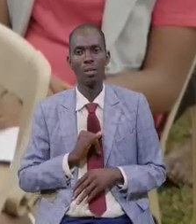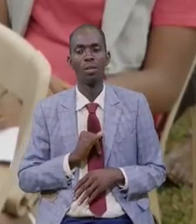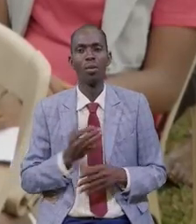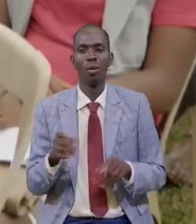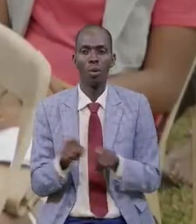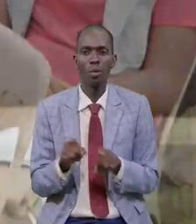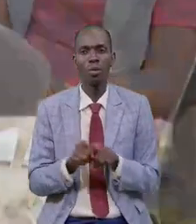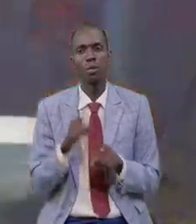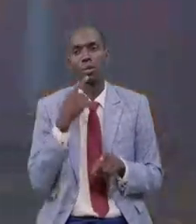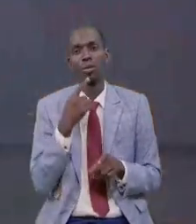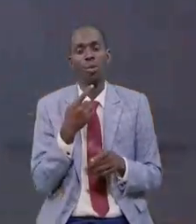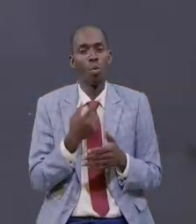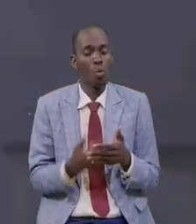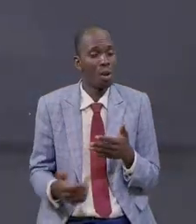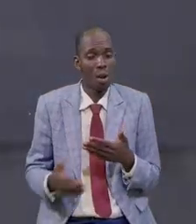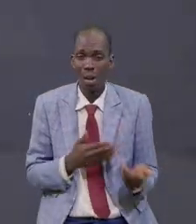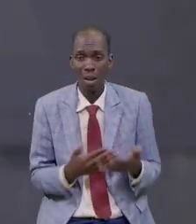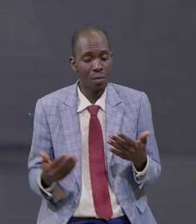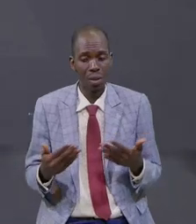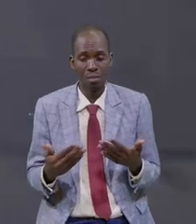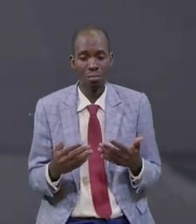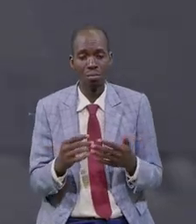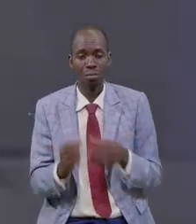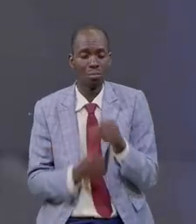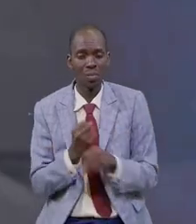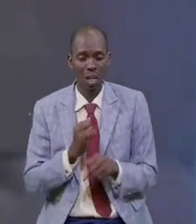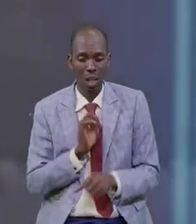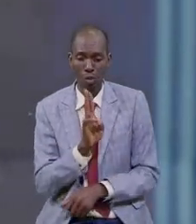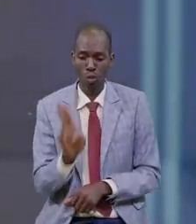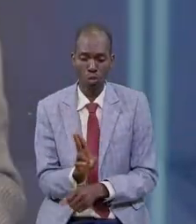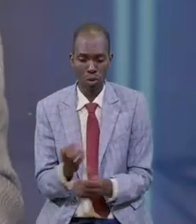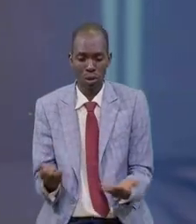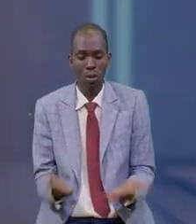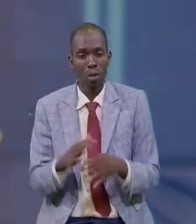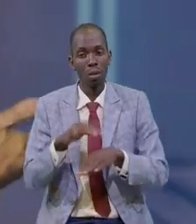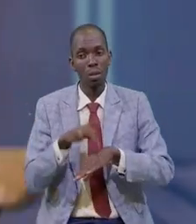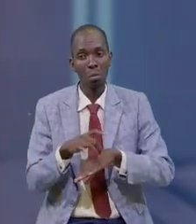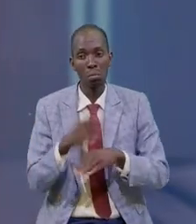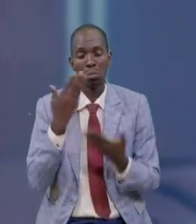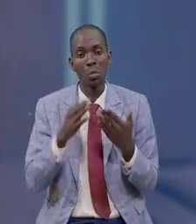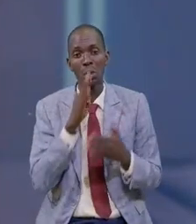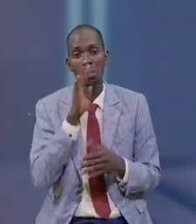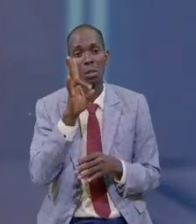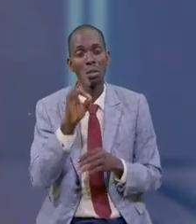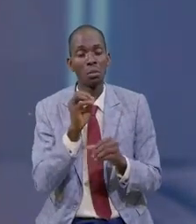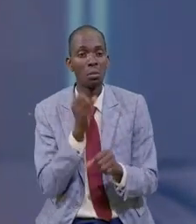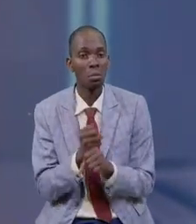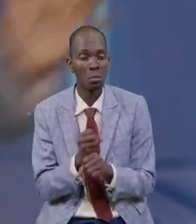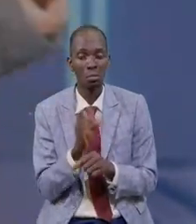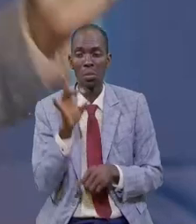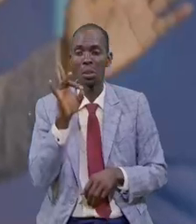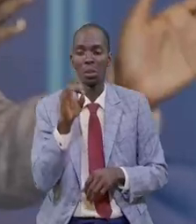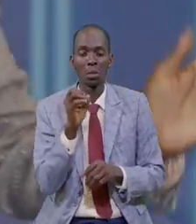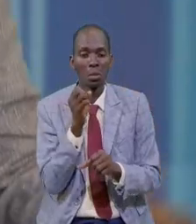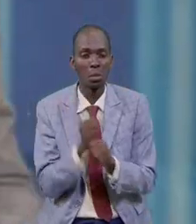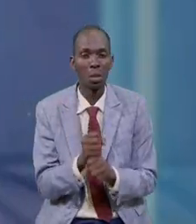et la terre ici 70 ans 80 ans que je vais passer ici 100